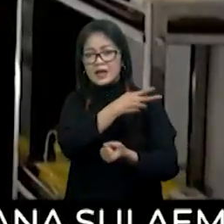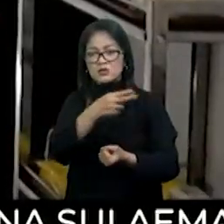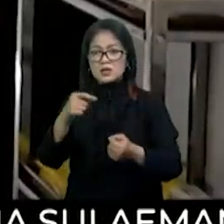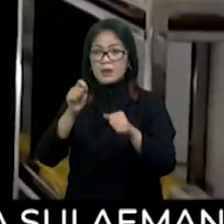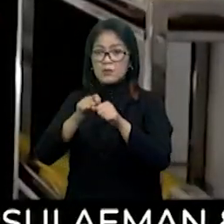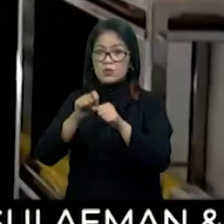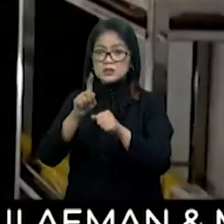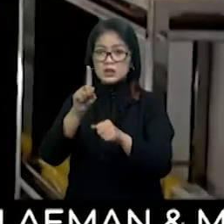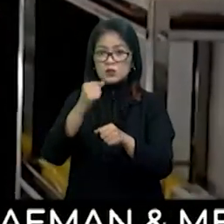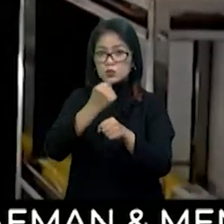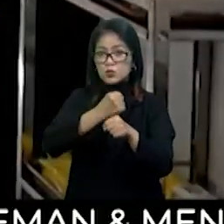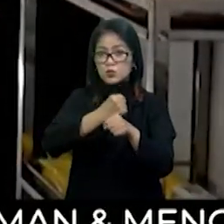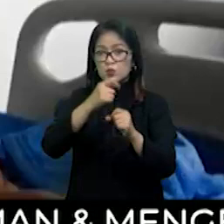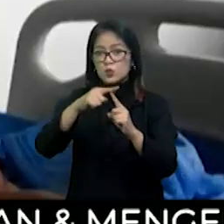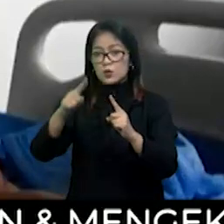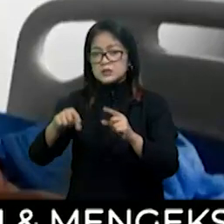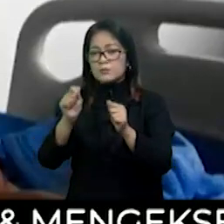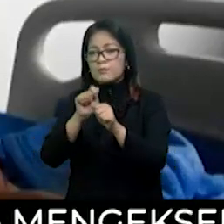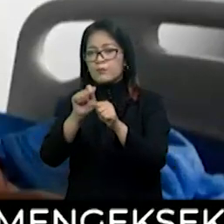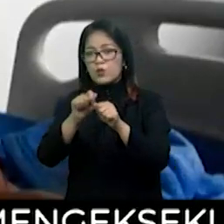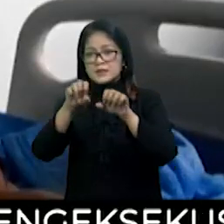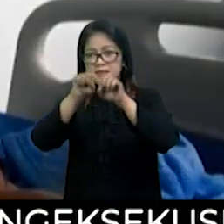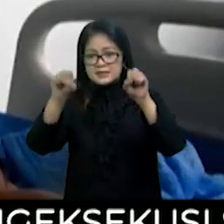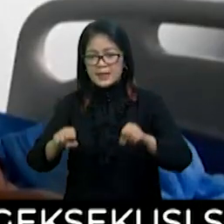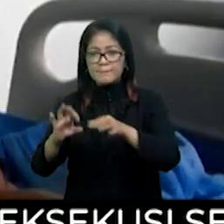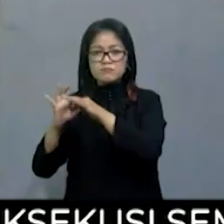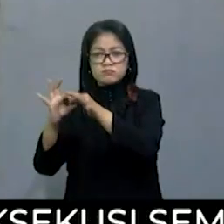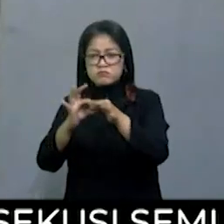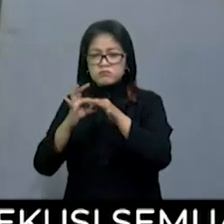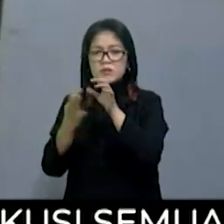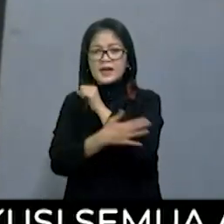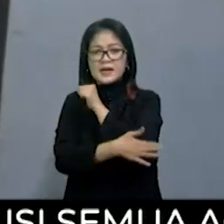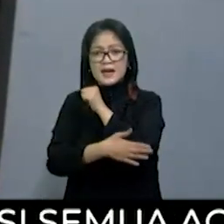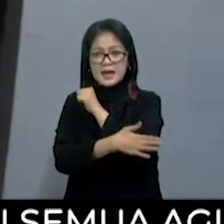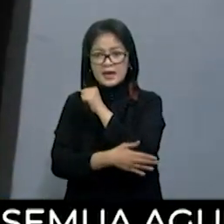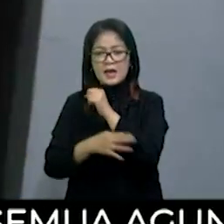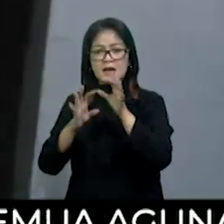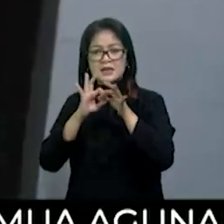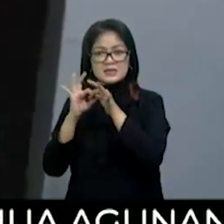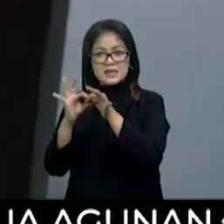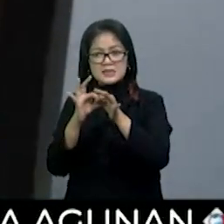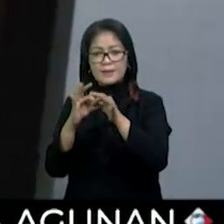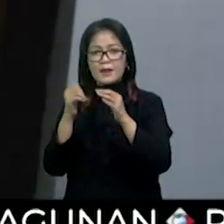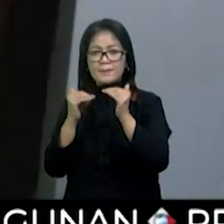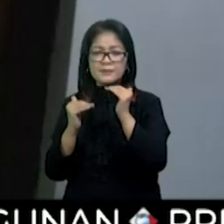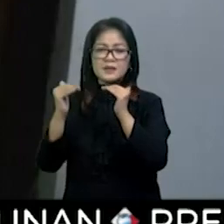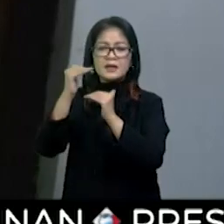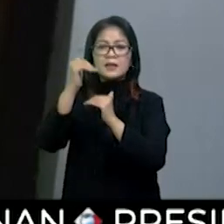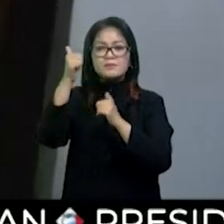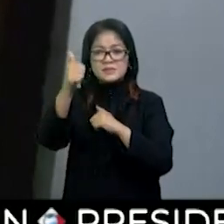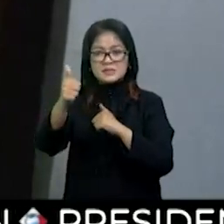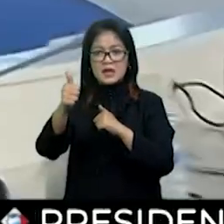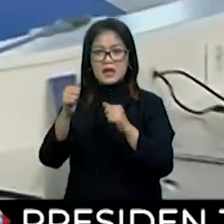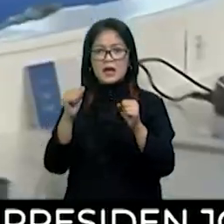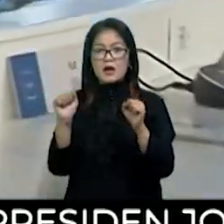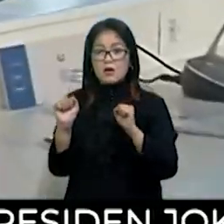gugus tugas membentuk mekanisme kerjasama agar para negara-negara ini bisa bekerjasama dengan lebih baik untuk mencegah pandemi di